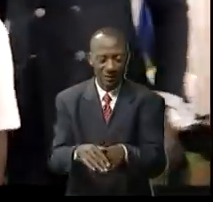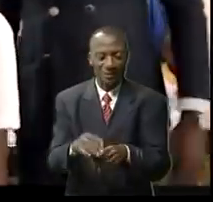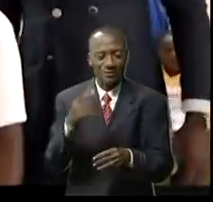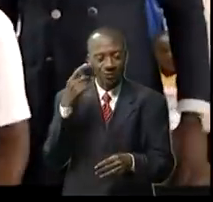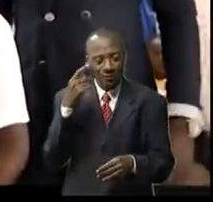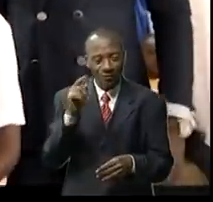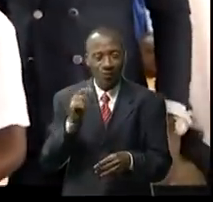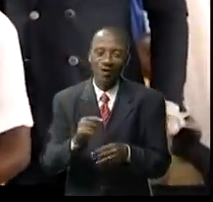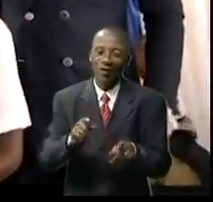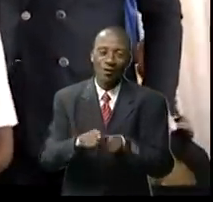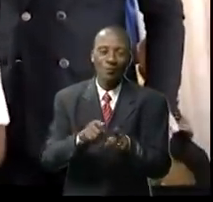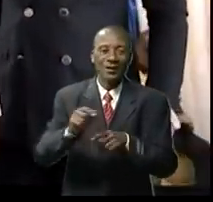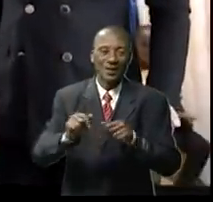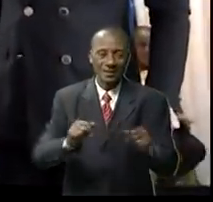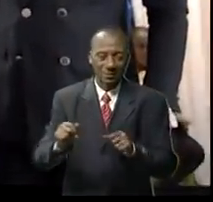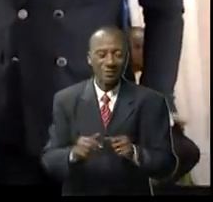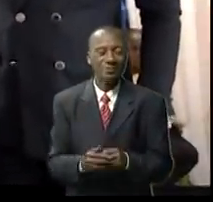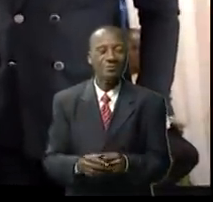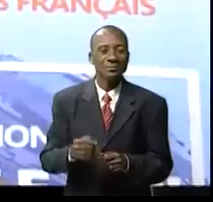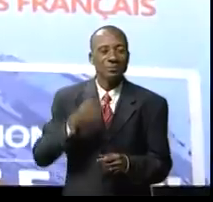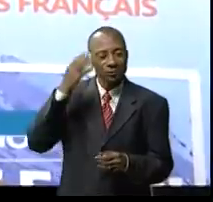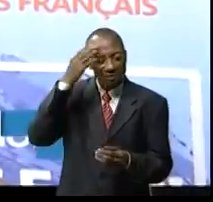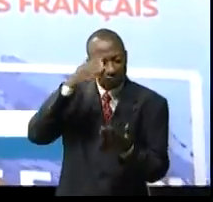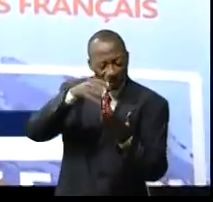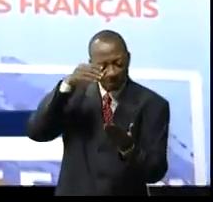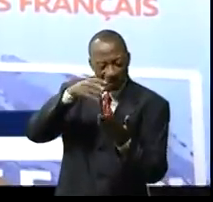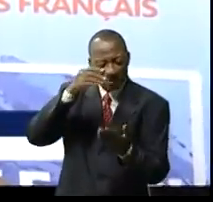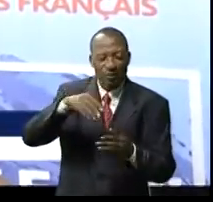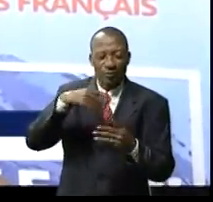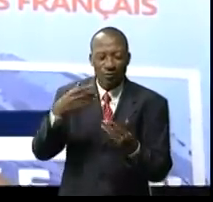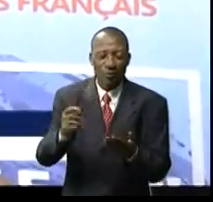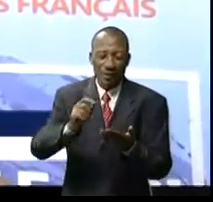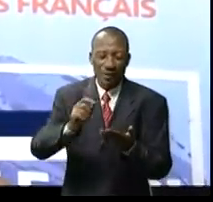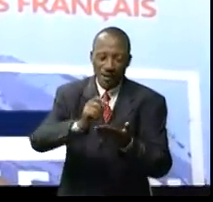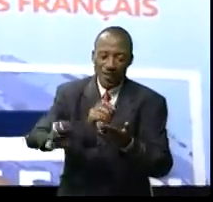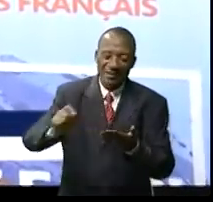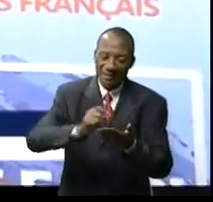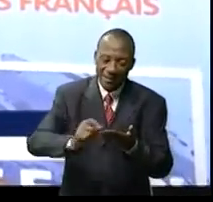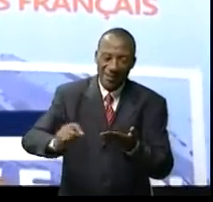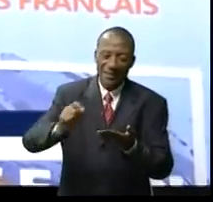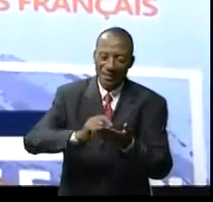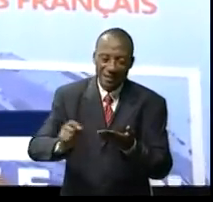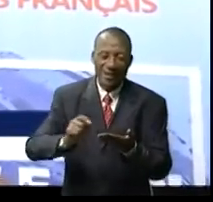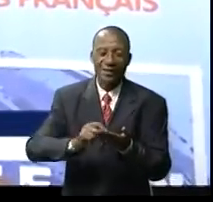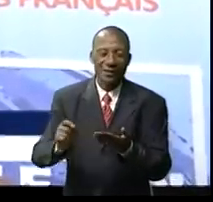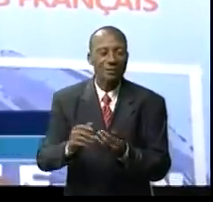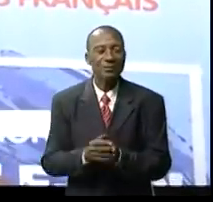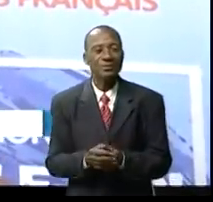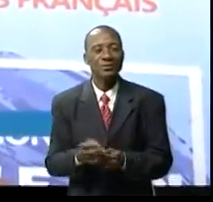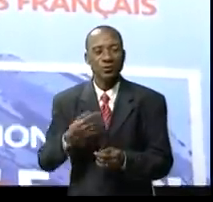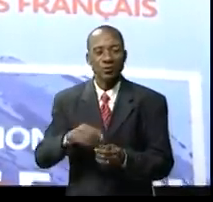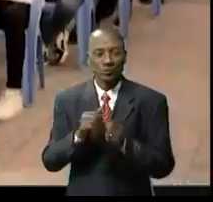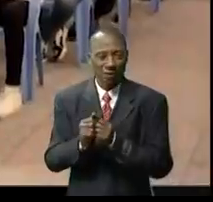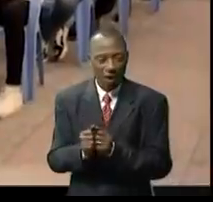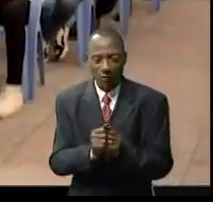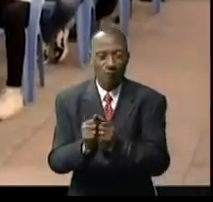les accompagner, continuer à les intégrer dans tout ce que nous faisons. Et nous avons pris la décision de toujours accompagner des initiatives